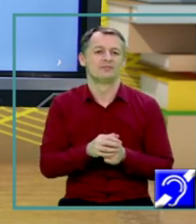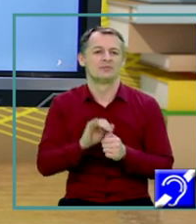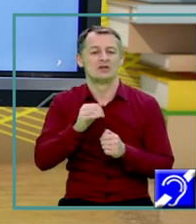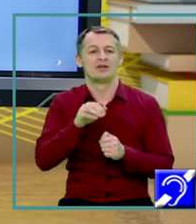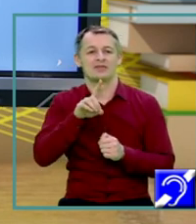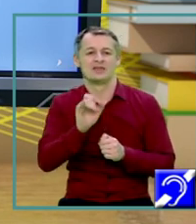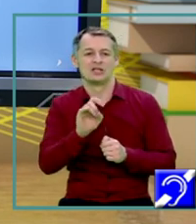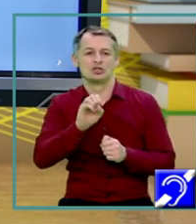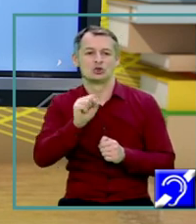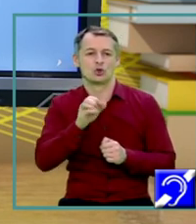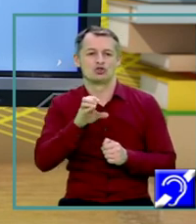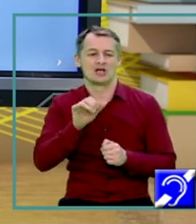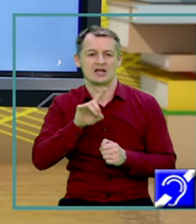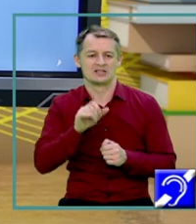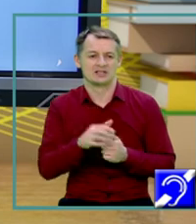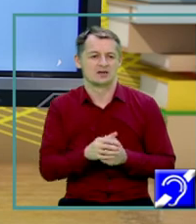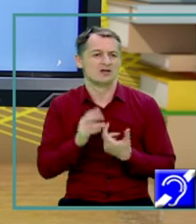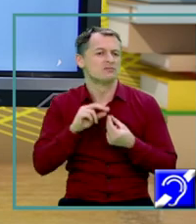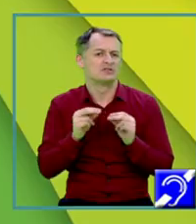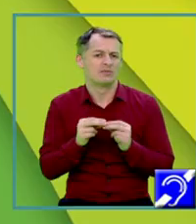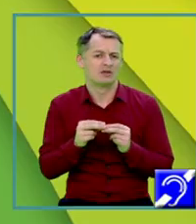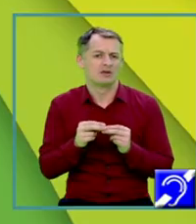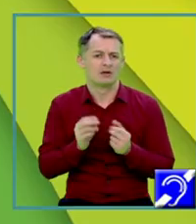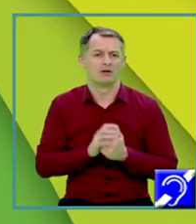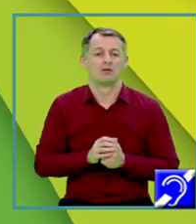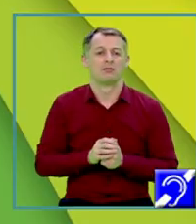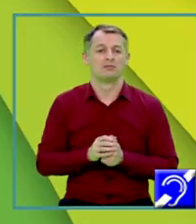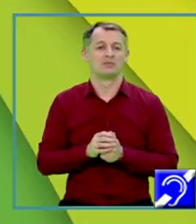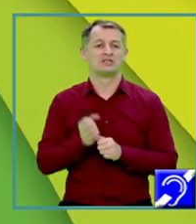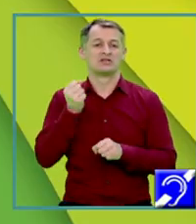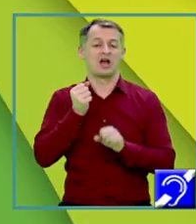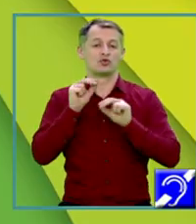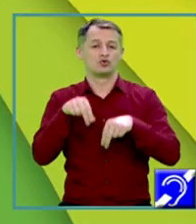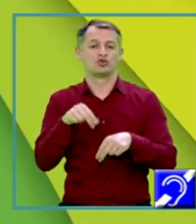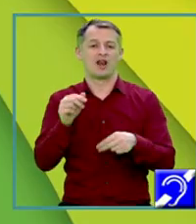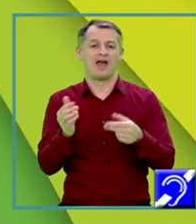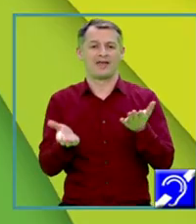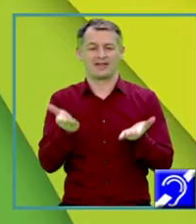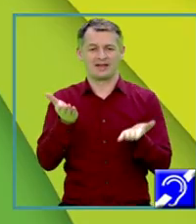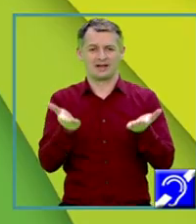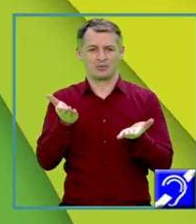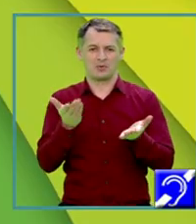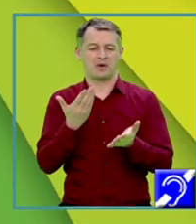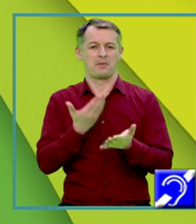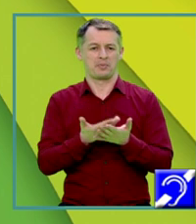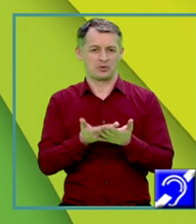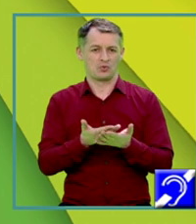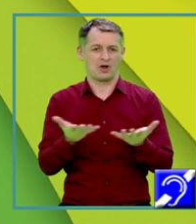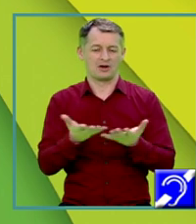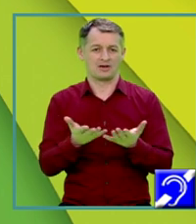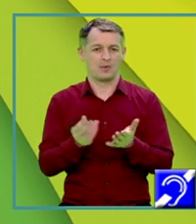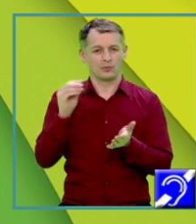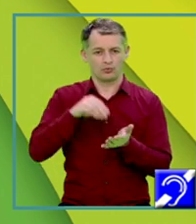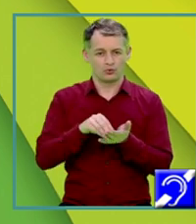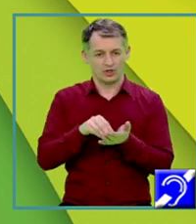disociază. Adică procesul este la echilibru, drept pentru care punem